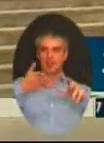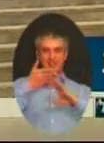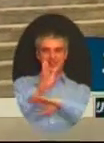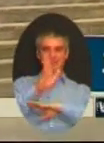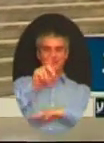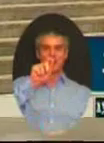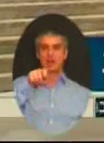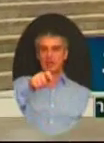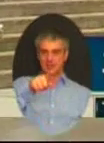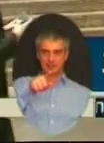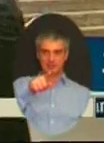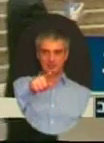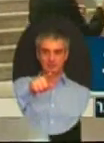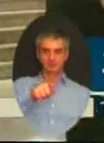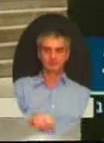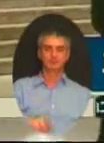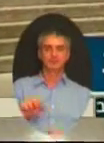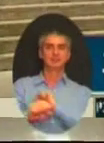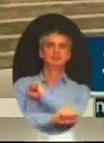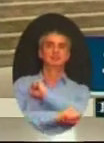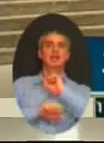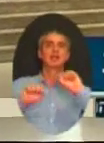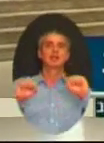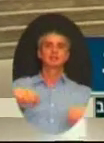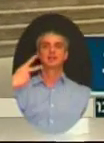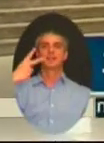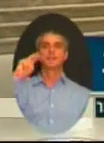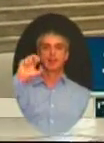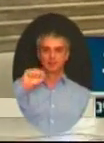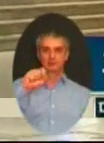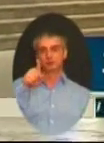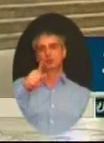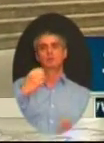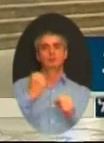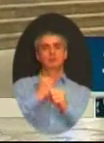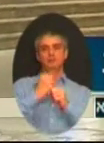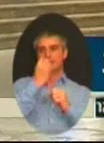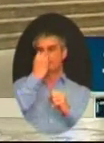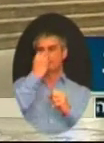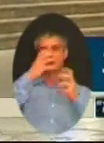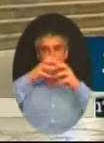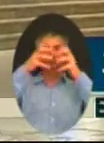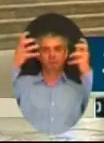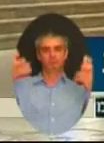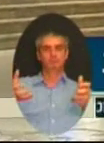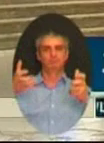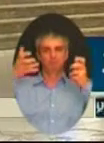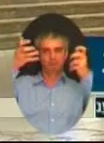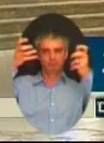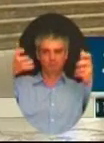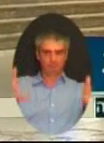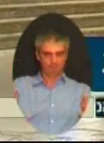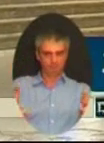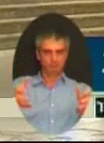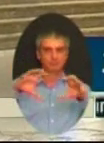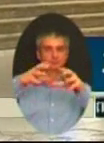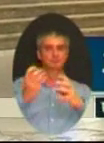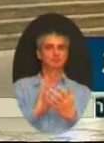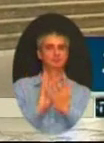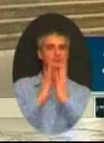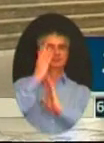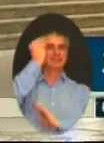הכניסה לכנסת את סגן הנשיא פנס, שם יניח סגן הנשיא זר על